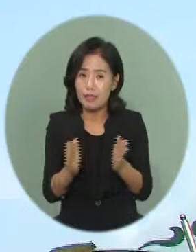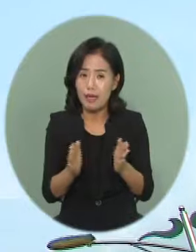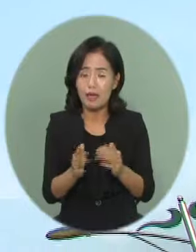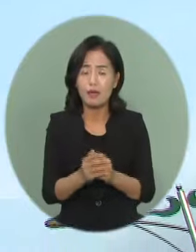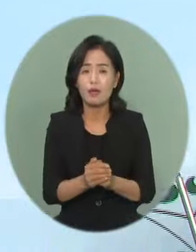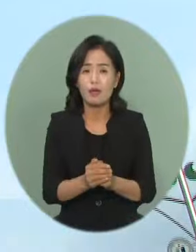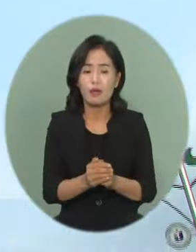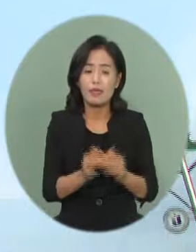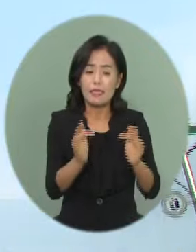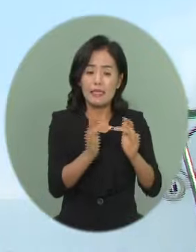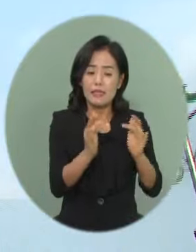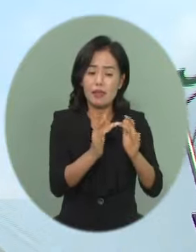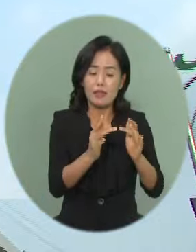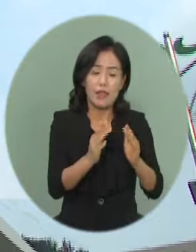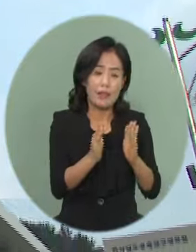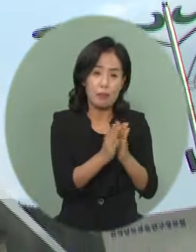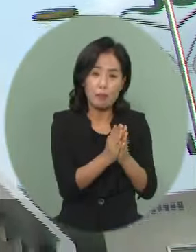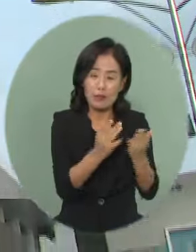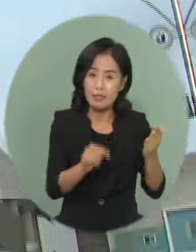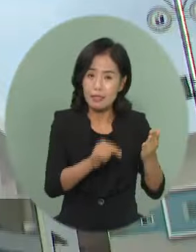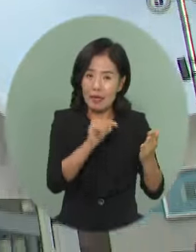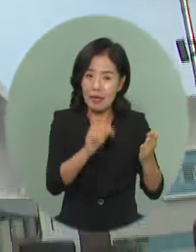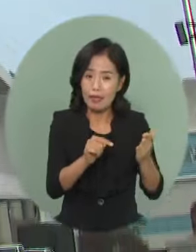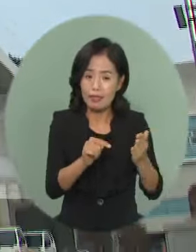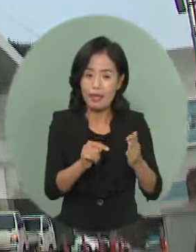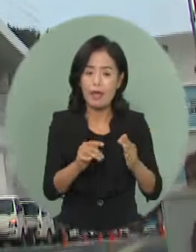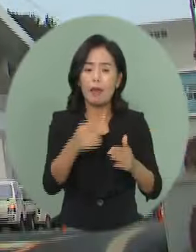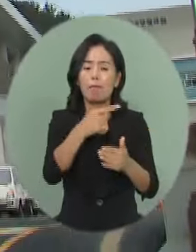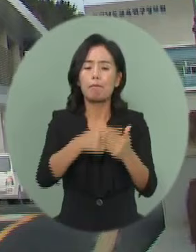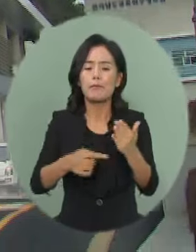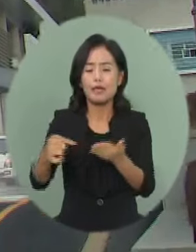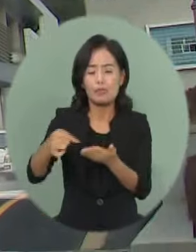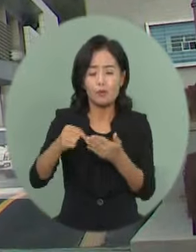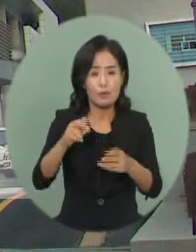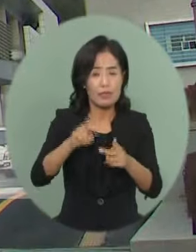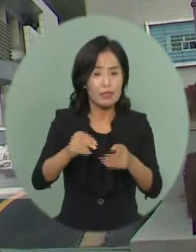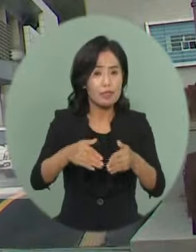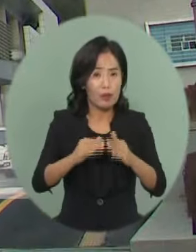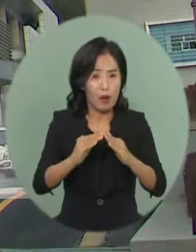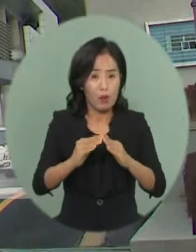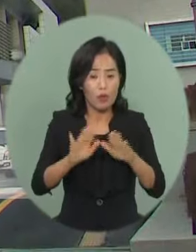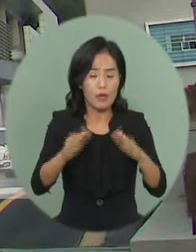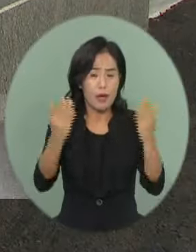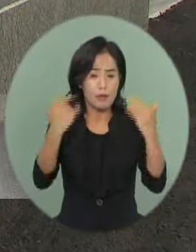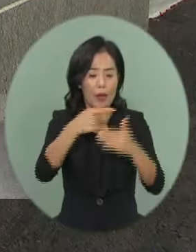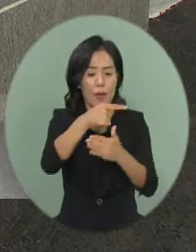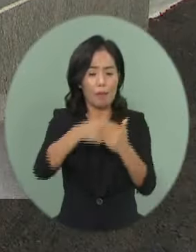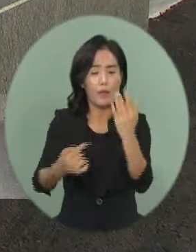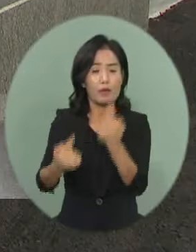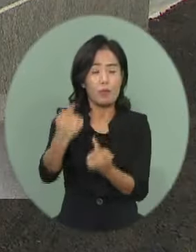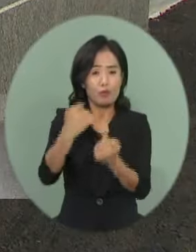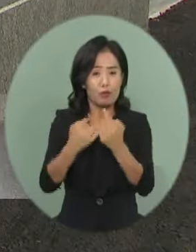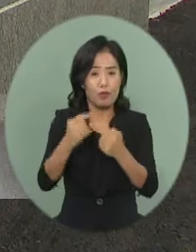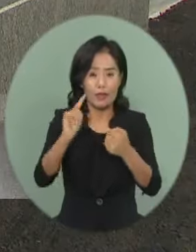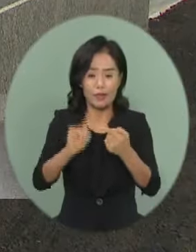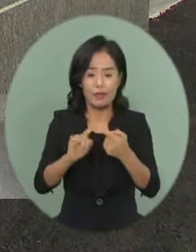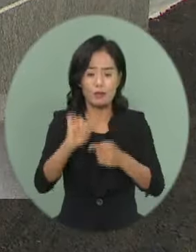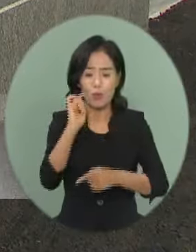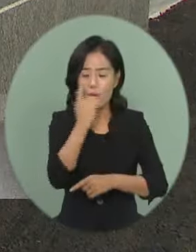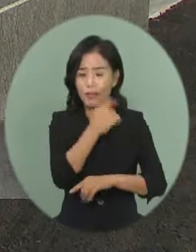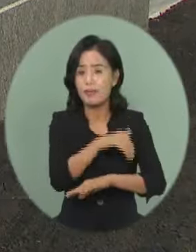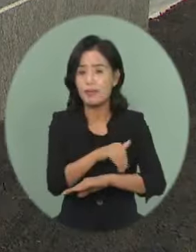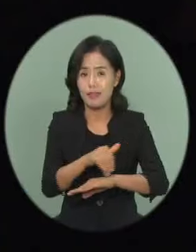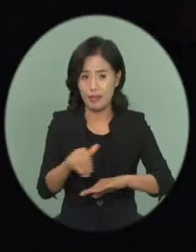교육청은 누리집에 디지털 성제 피해자 신고센터를 운영하는 한편 일 교를 대상으로 피해 신고 접수 여보 등을 확인할